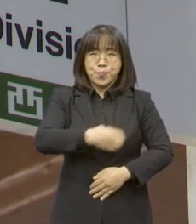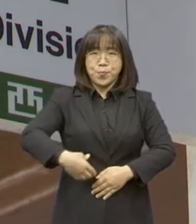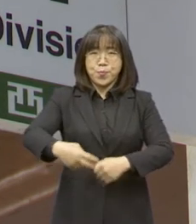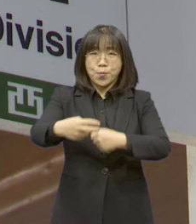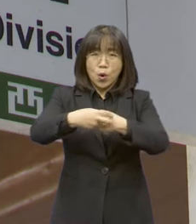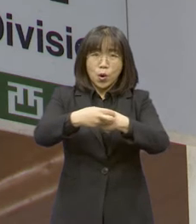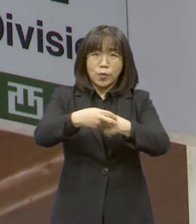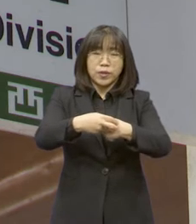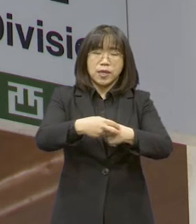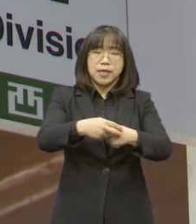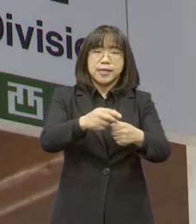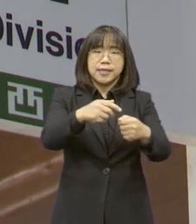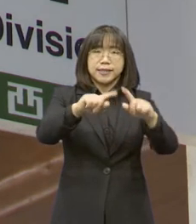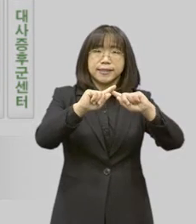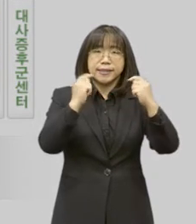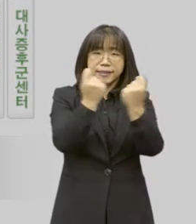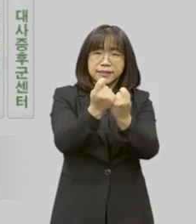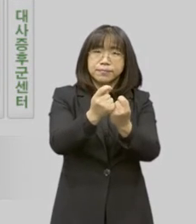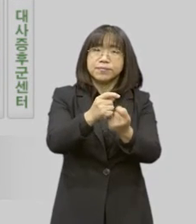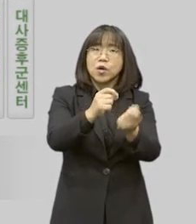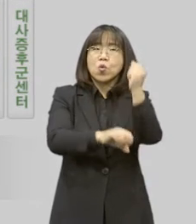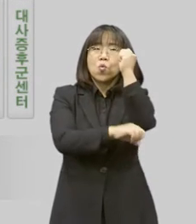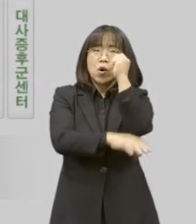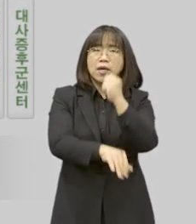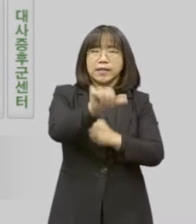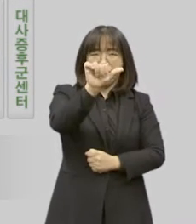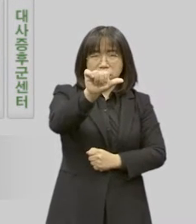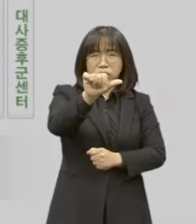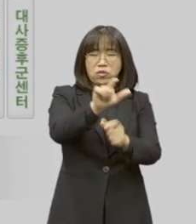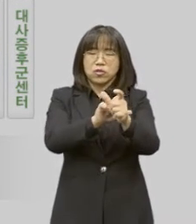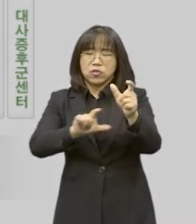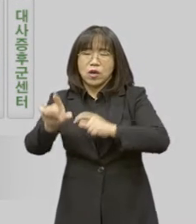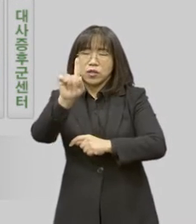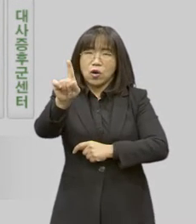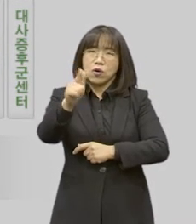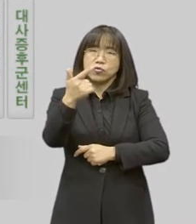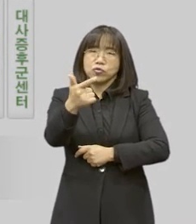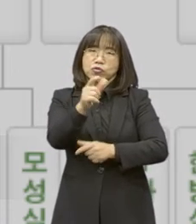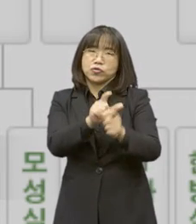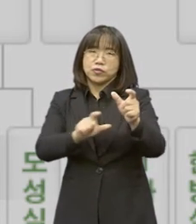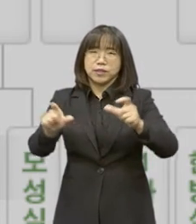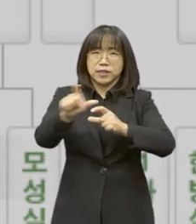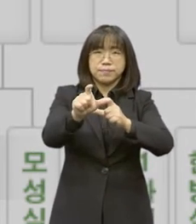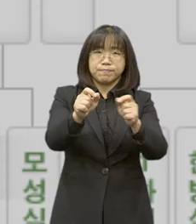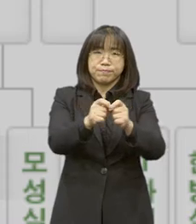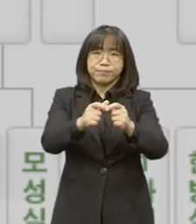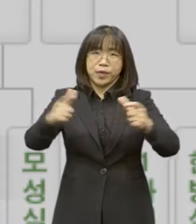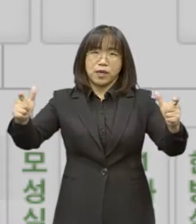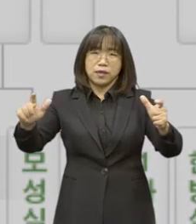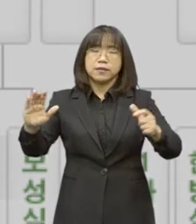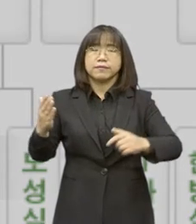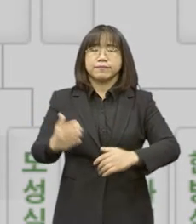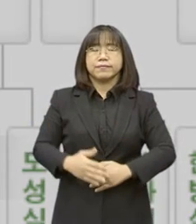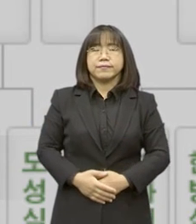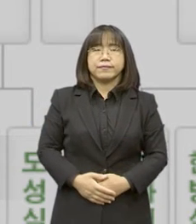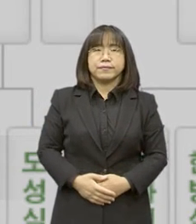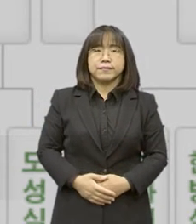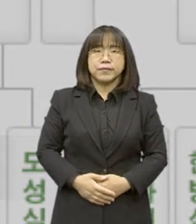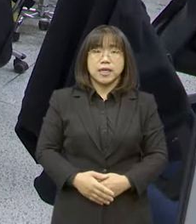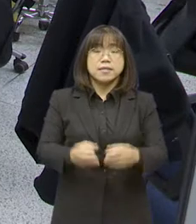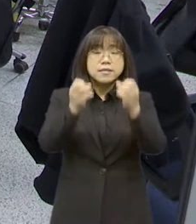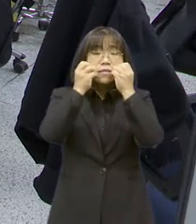는 기존 5개 팀에서 감염병 대응팀 을 추가 설치하며 총 6개 팀으로 확대됐습니다